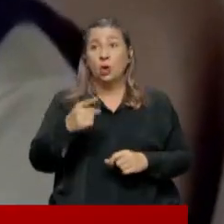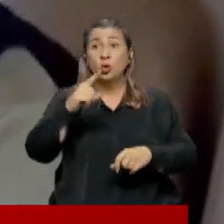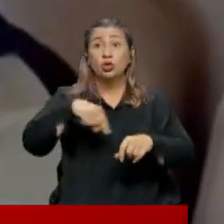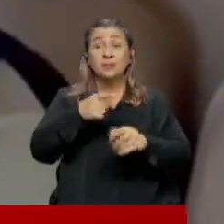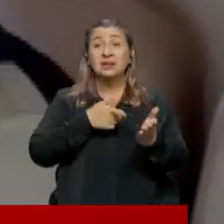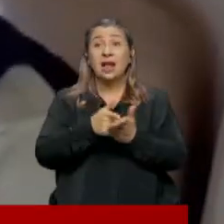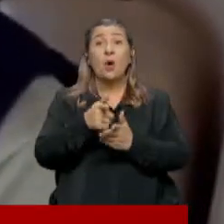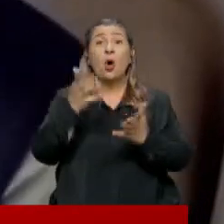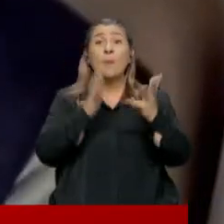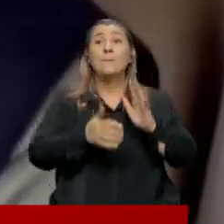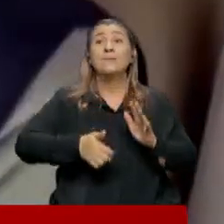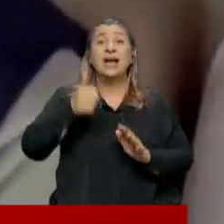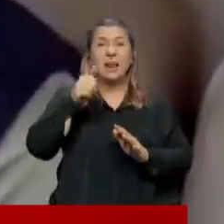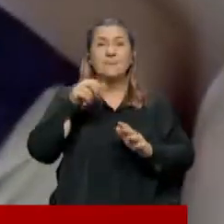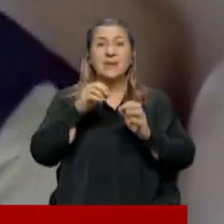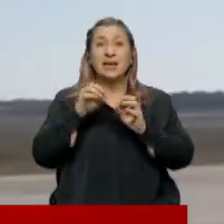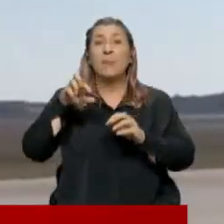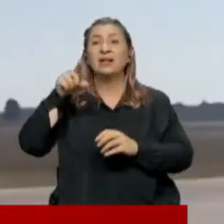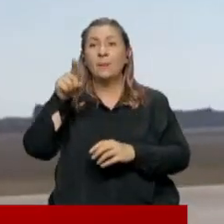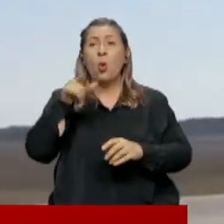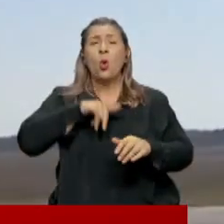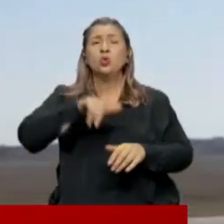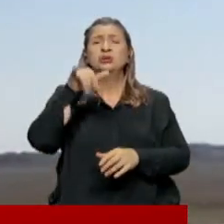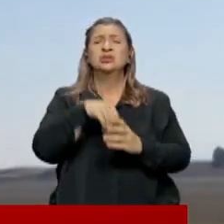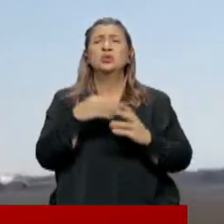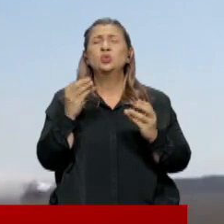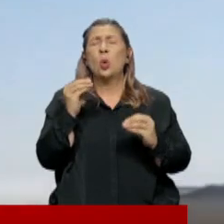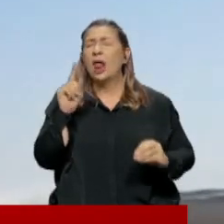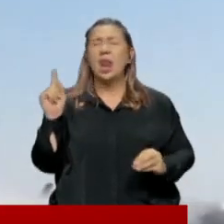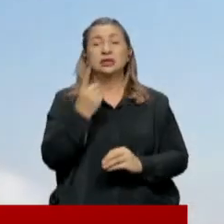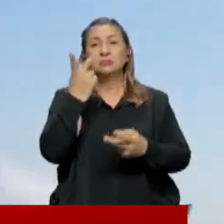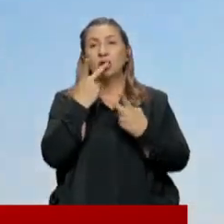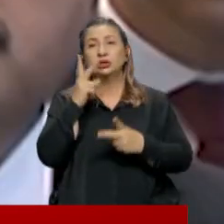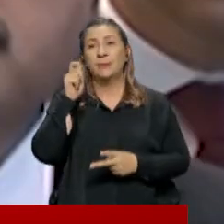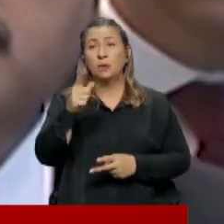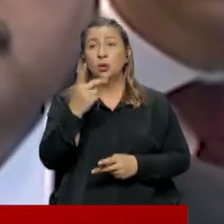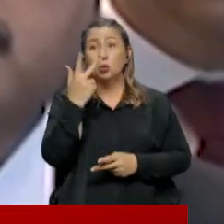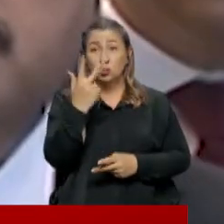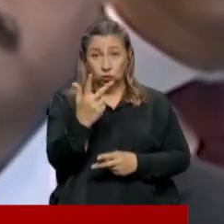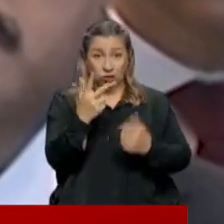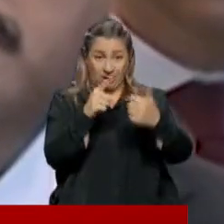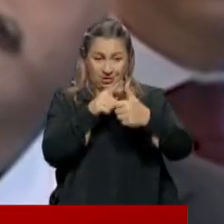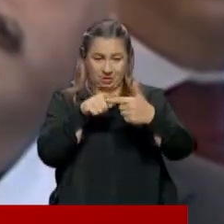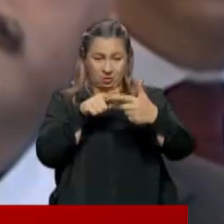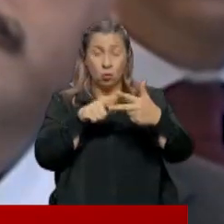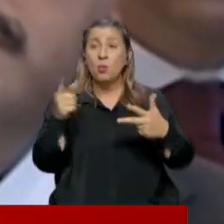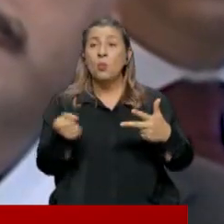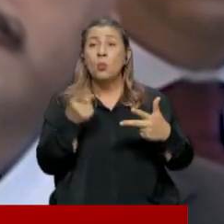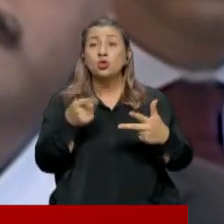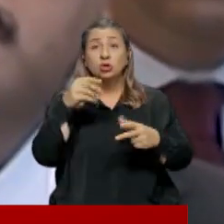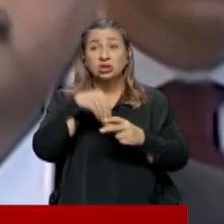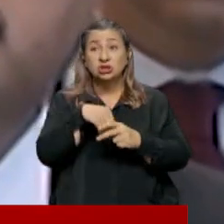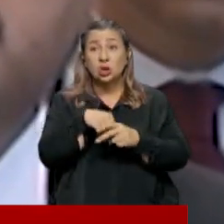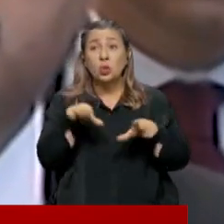Dönemin Tarım ve Orman Bakanı Bekir Pakdemirli ise o uçaklar için çok çarpıcı bir açıklama yapmıştı. 3 tanesinin motorların